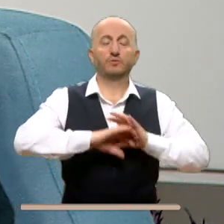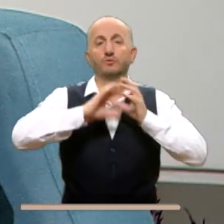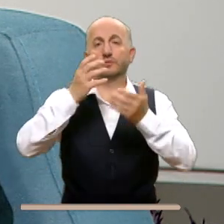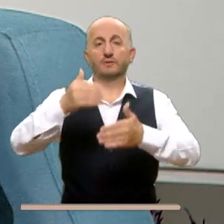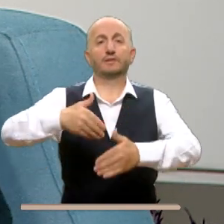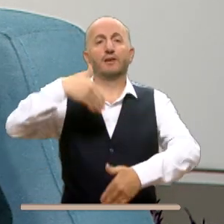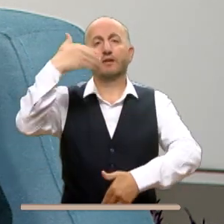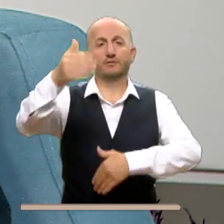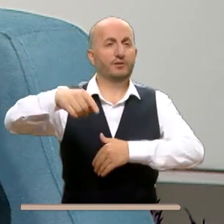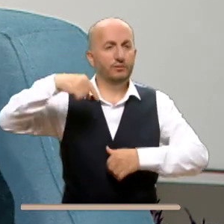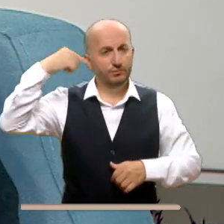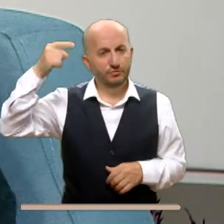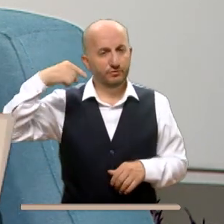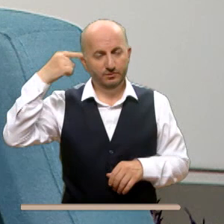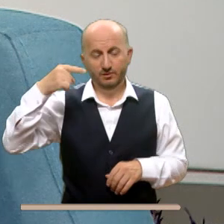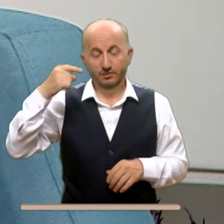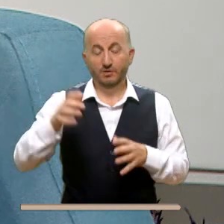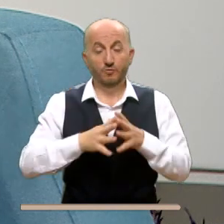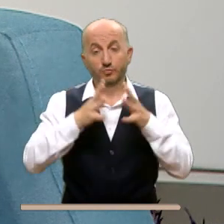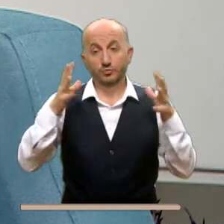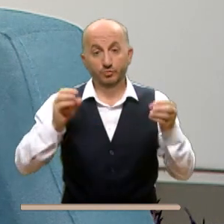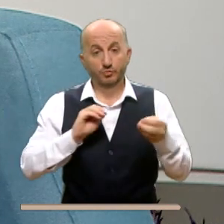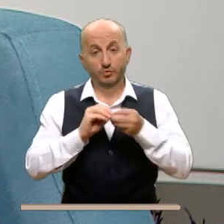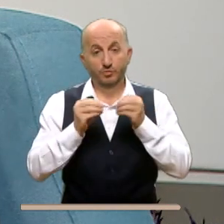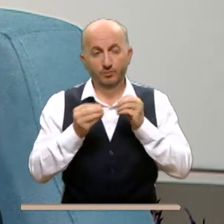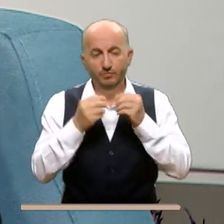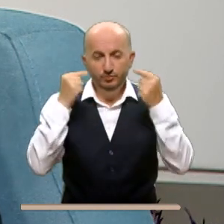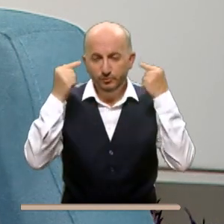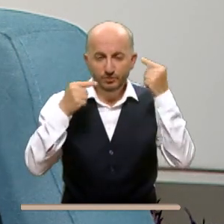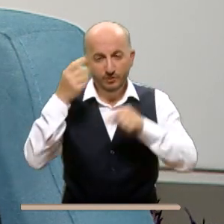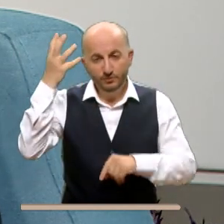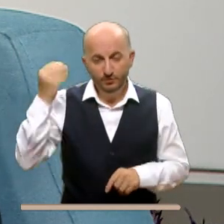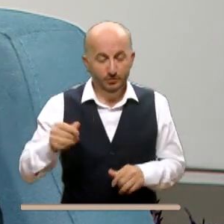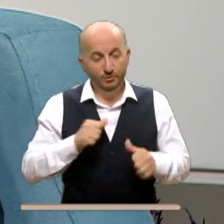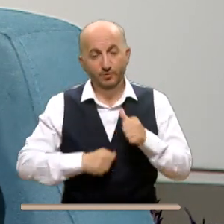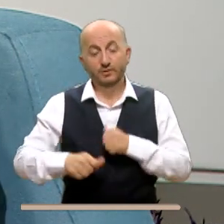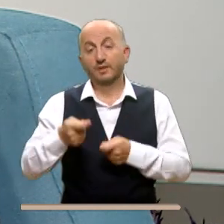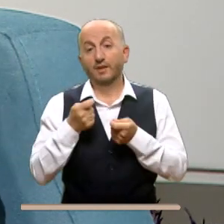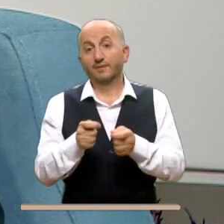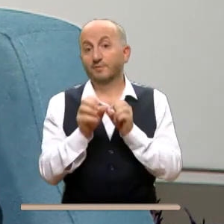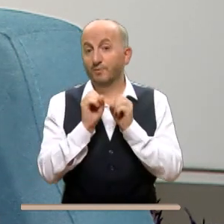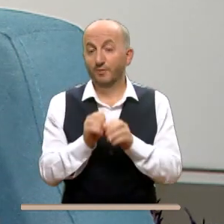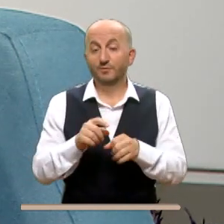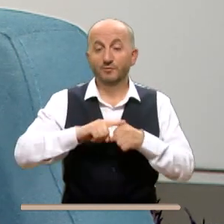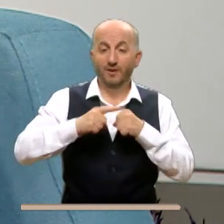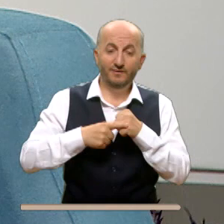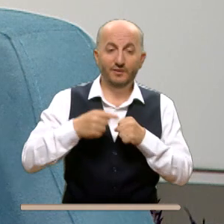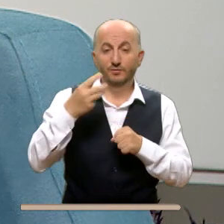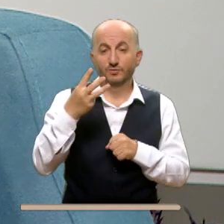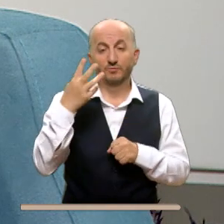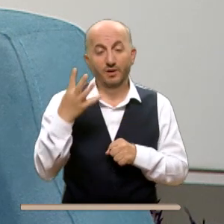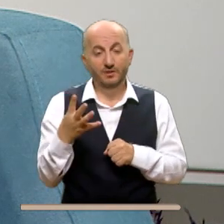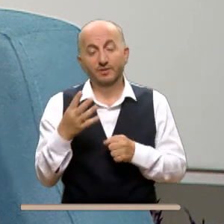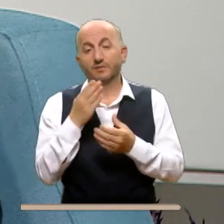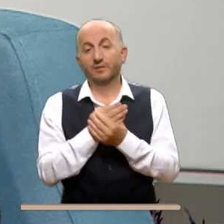geleceğini düşünecek tarzda büyük dertleriniz olsun. Evet. Üniversite eğitim öğretiminin haftalık 3-5 tane dersin yükü altında